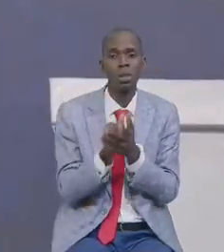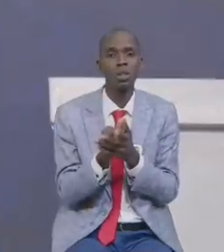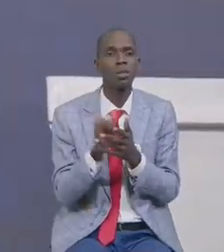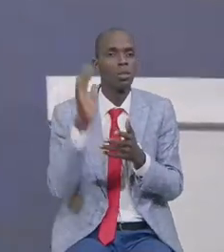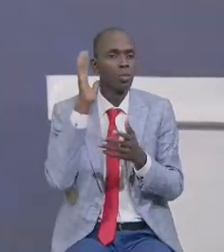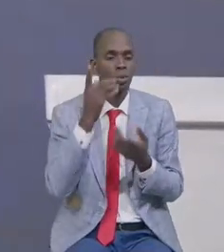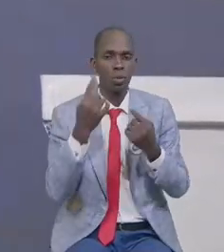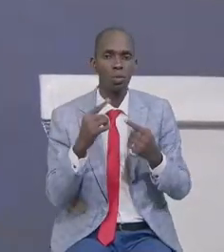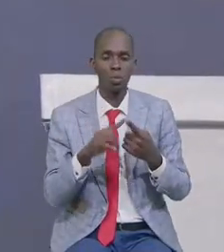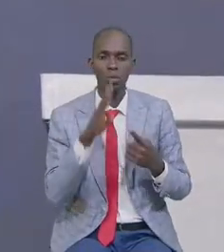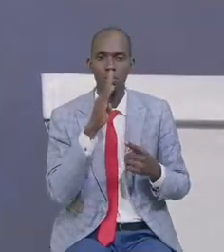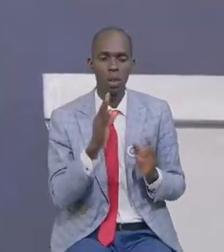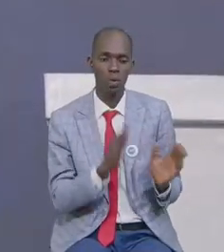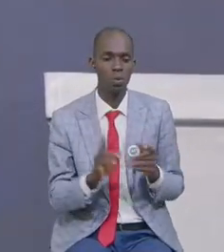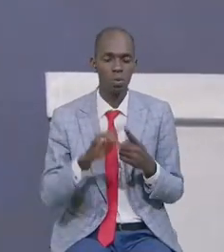Dieu et